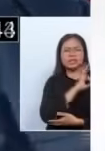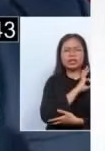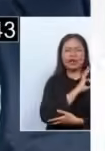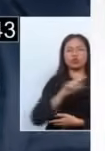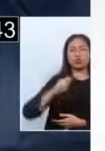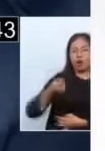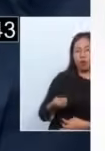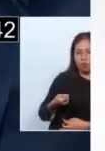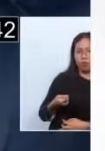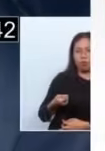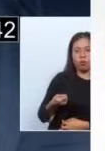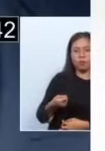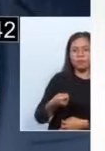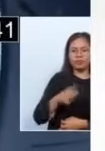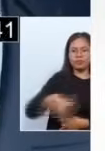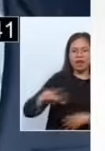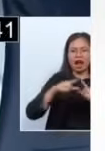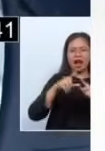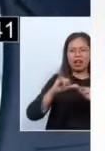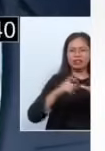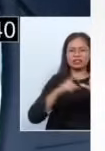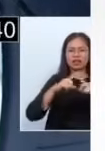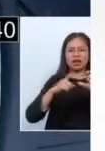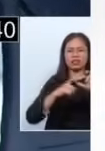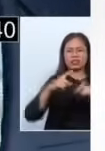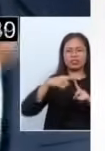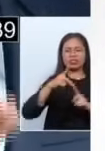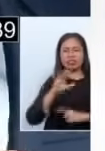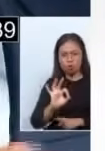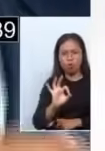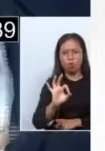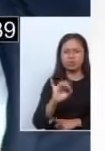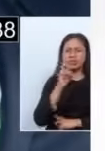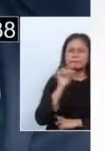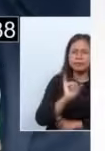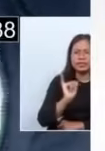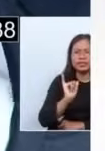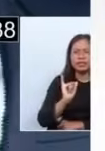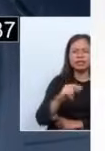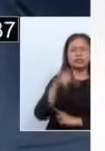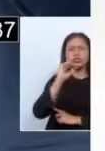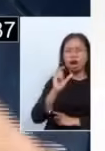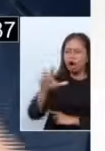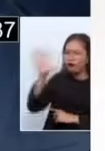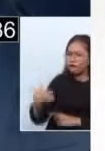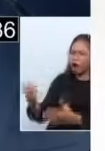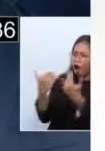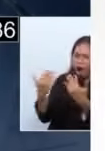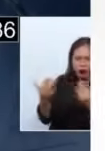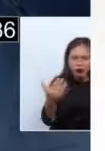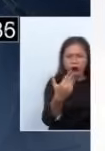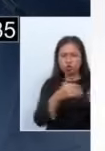pertahanan, keamanan, Mas Ganjar termasuk yang cukup well prepared. Sejumlah keyword yang disampaikan cukup